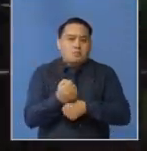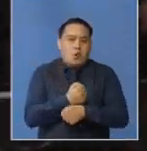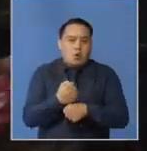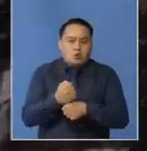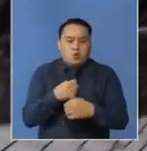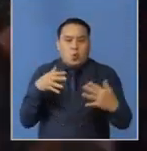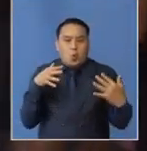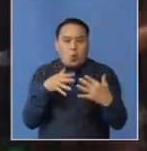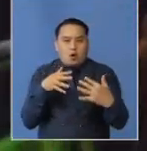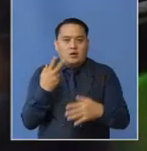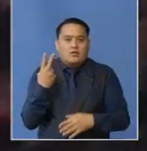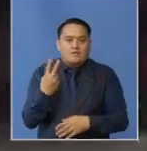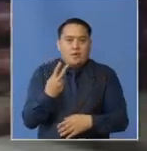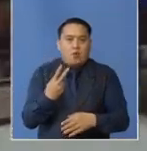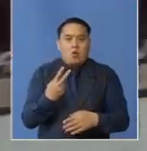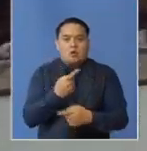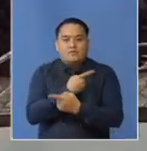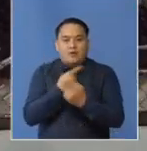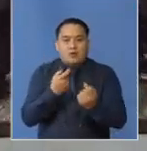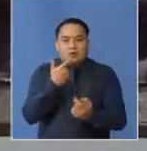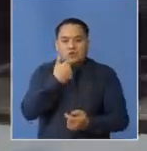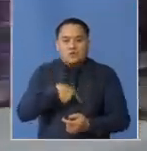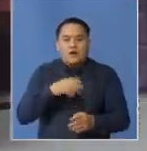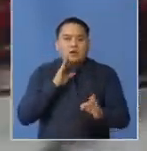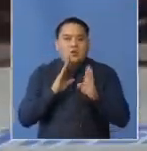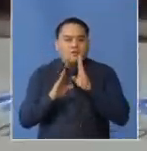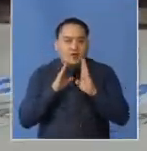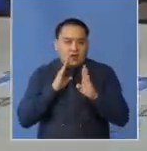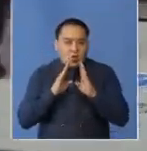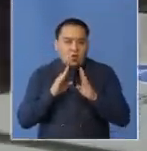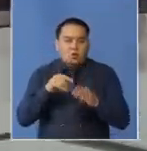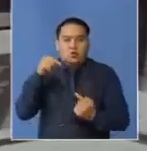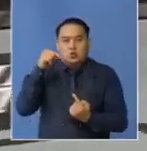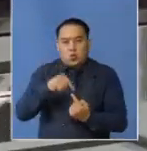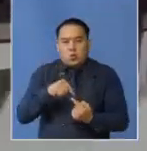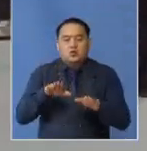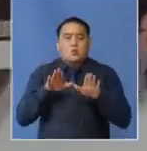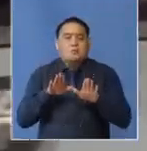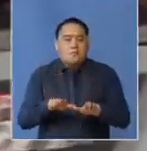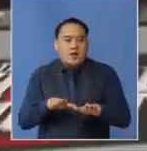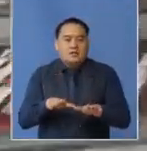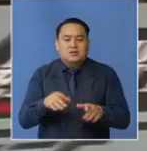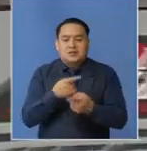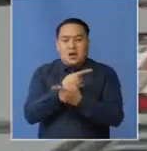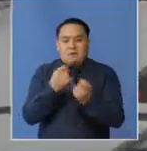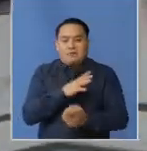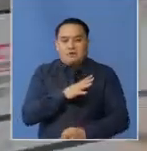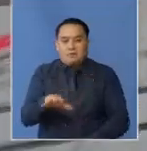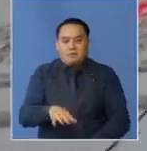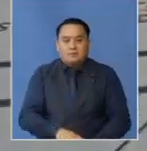Информация о поединке оба бойца подтвердили у себя в Твиттере. Однако точную дату и место проведения не огласили.